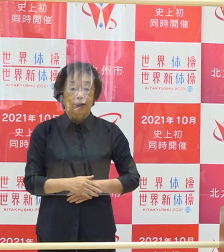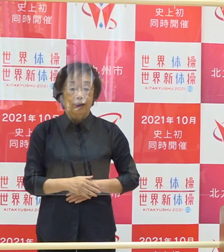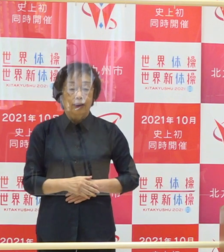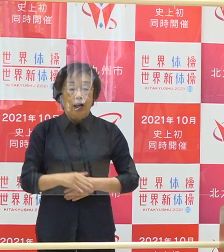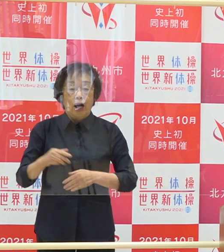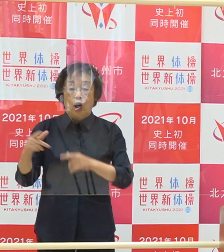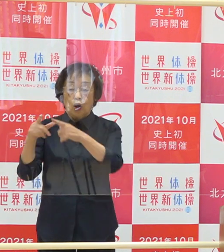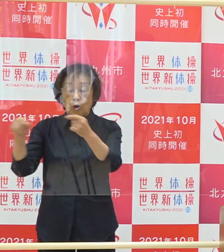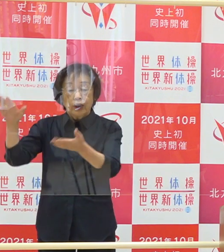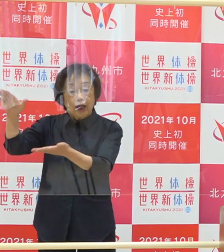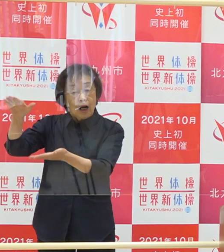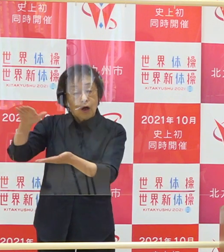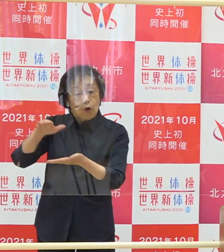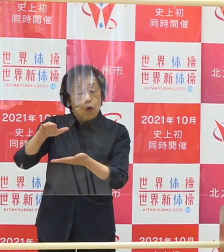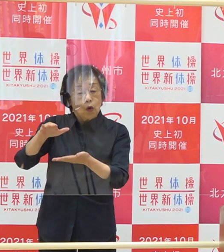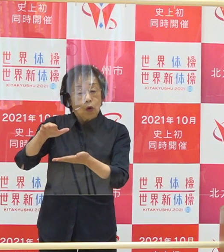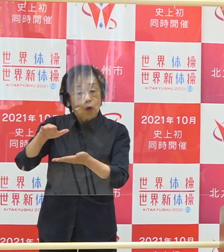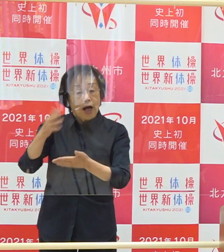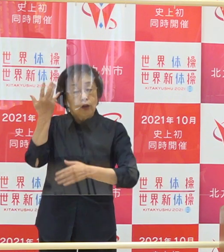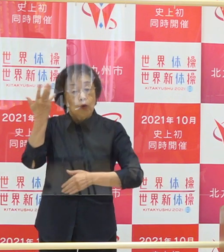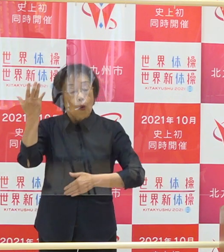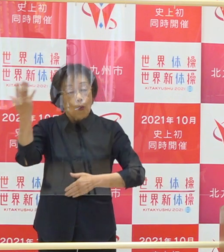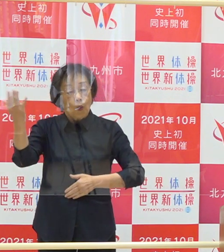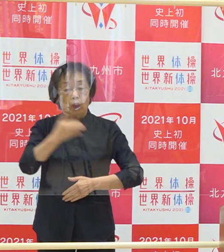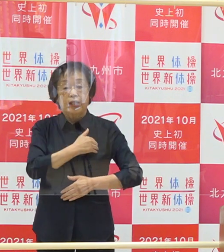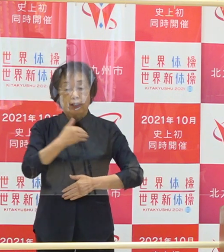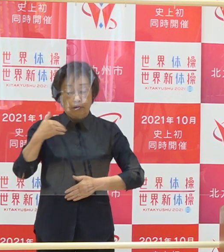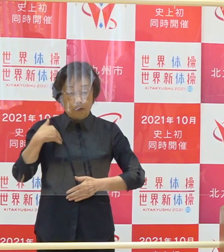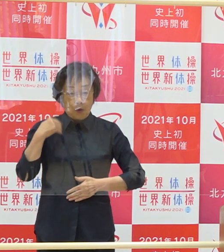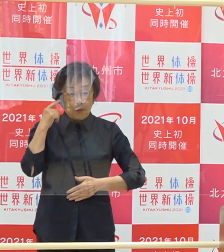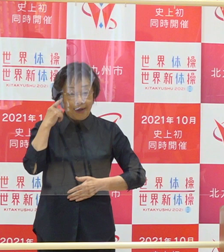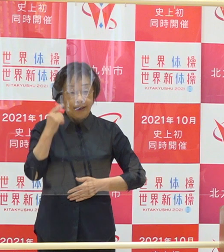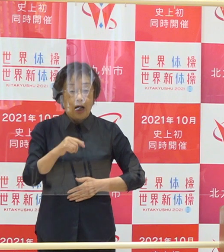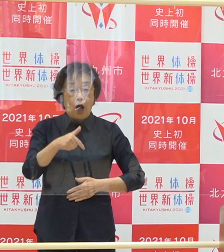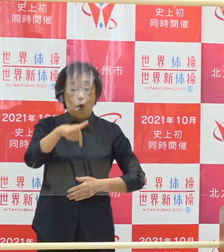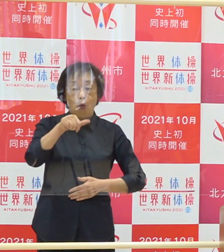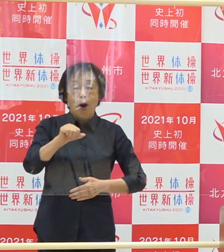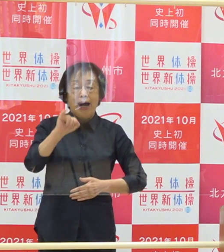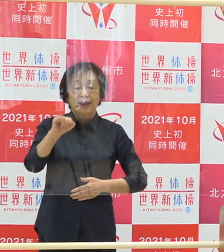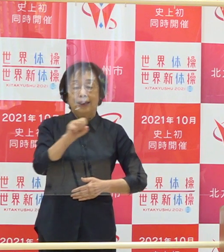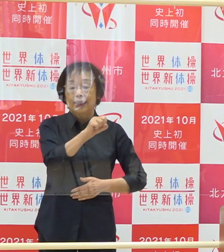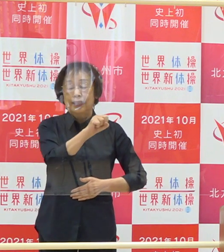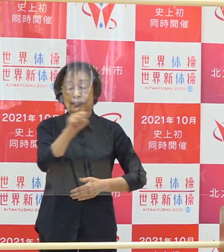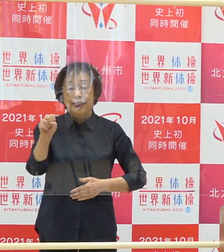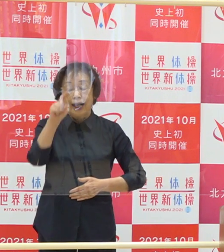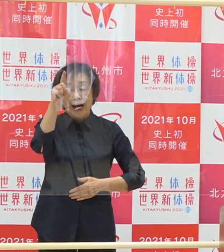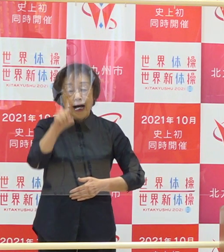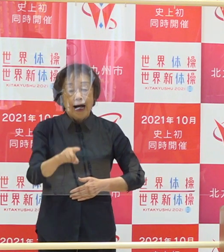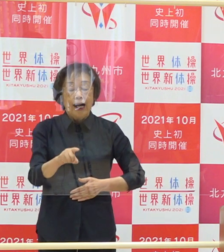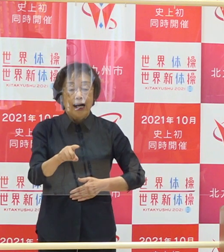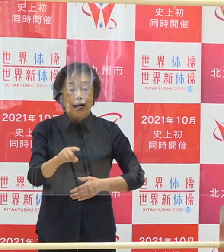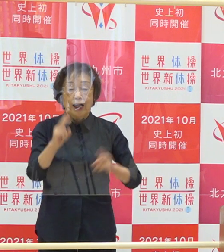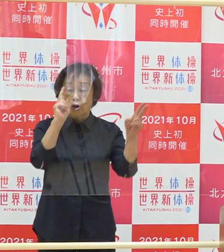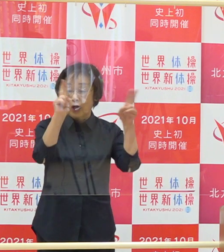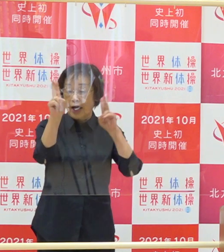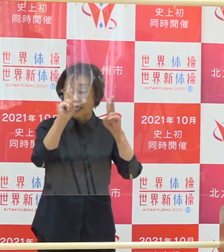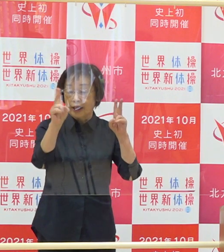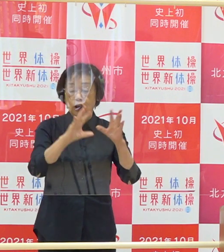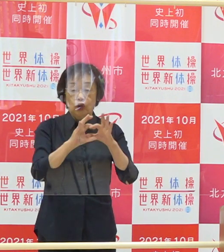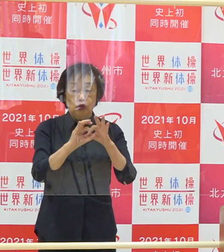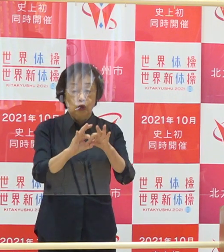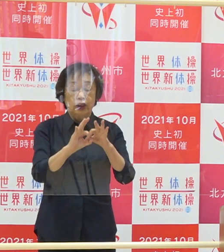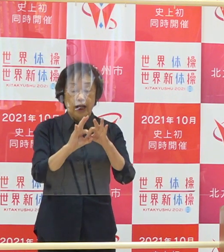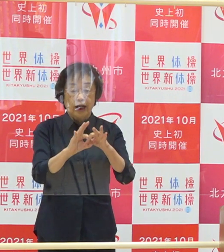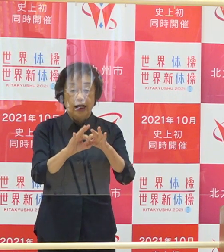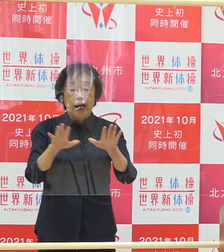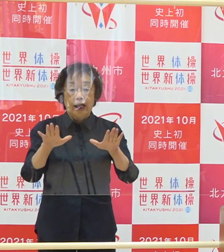給されていく見込みとなりましたので、ファイザー社について、 それと、